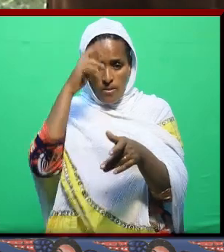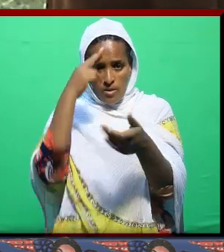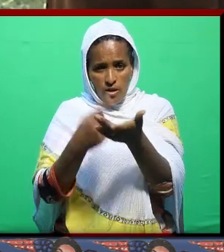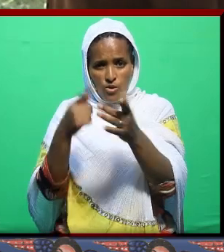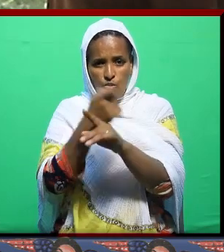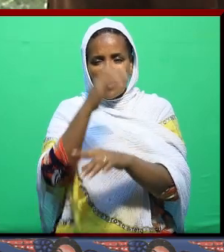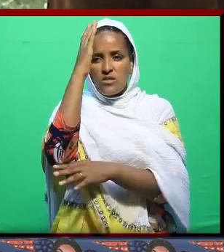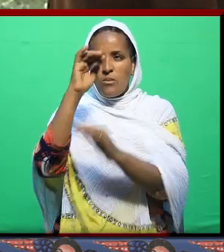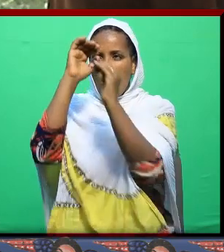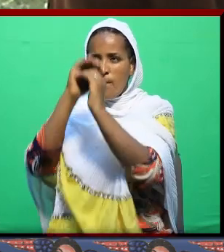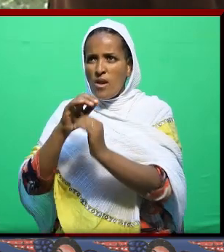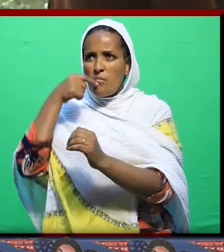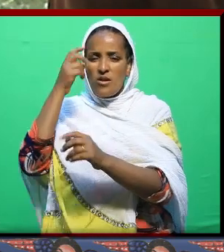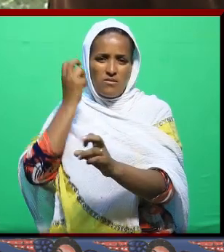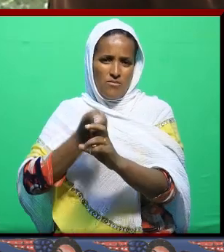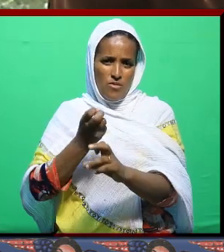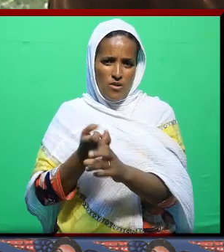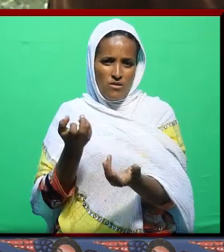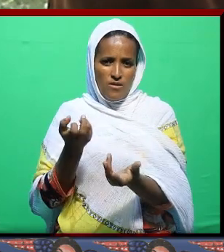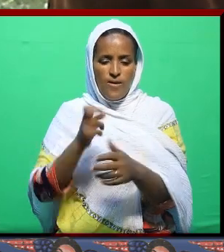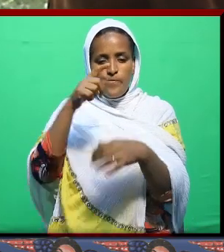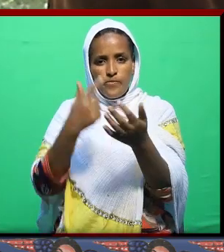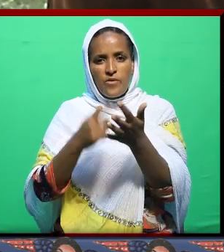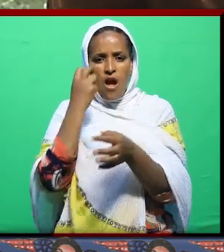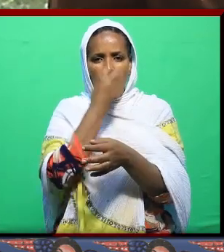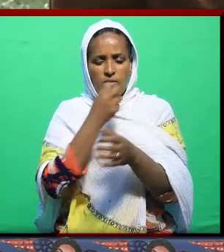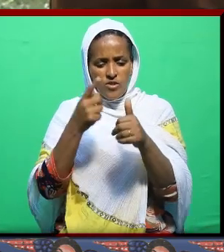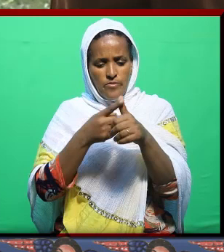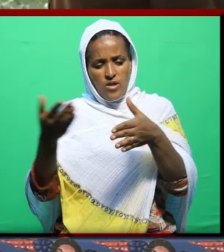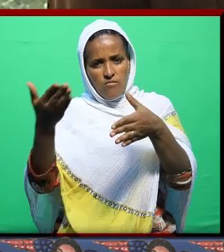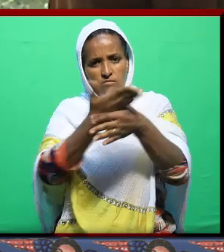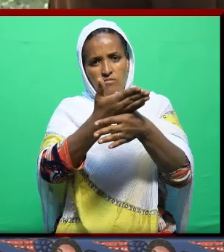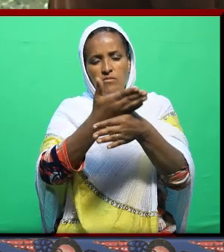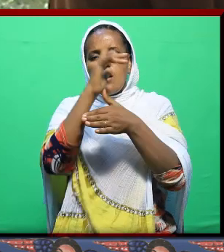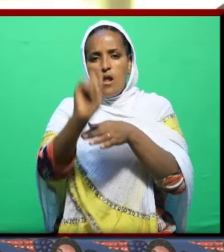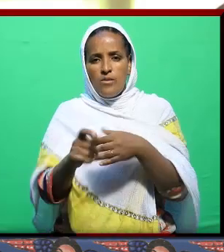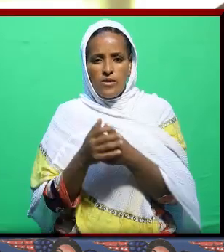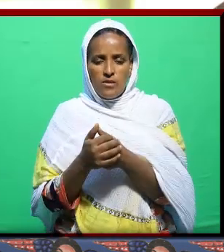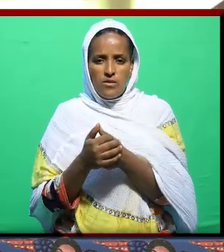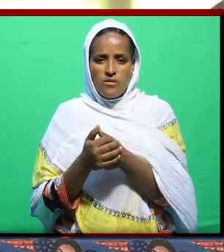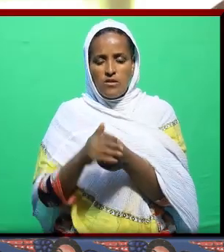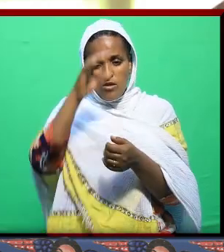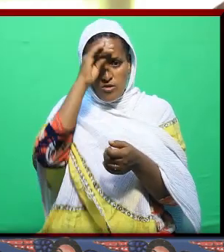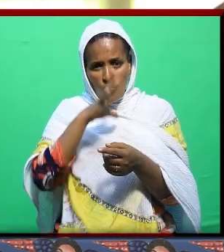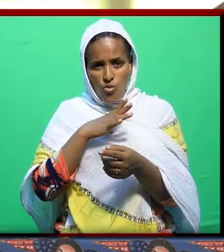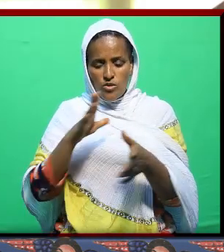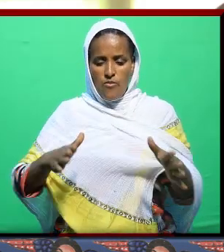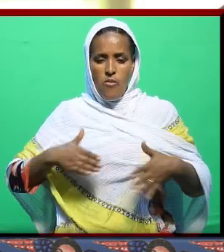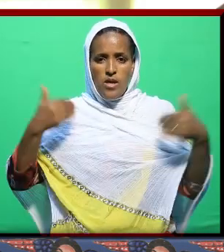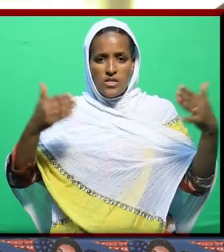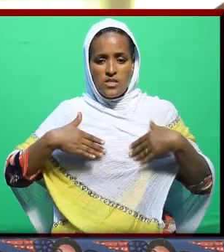በእምነት ከእግዚአብሔርን አመልካለሁ ማለት አይችልም ይላል። ምክንያቱም አንደበት መገታት አለበት።